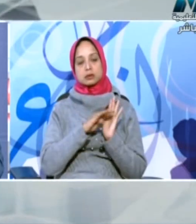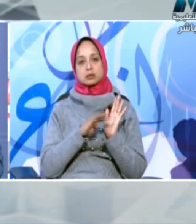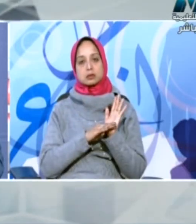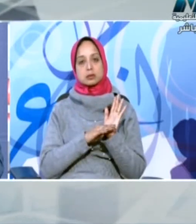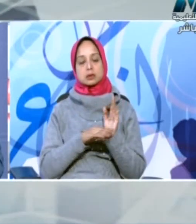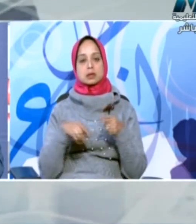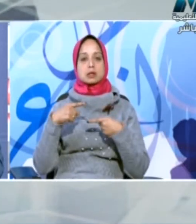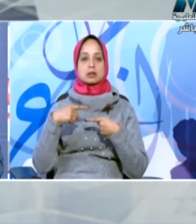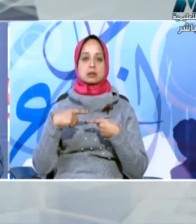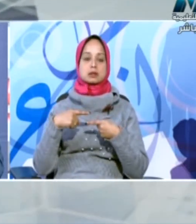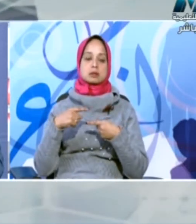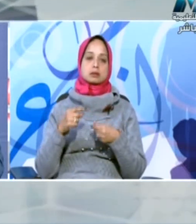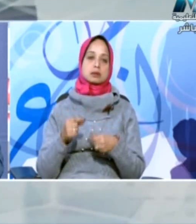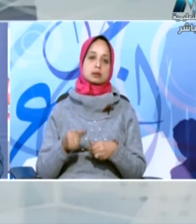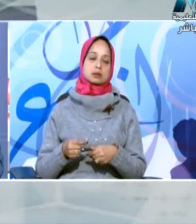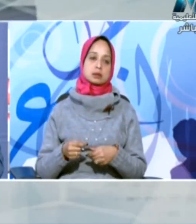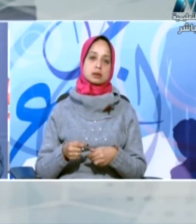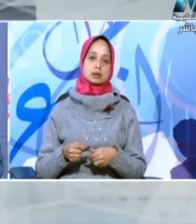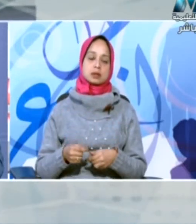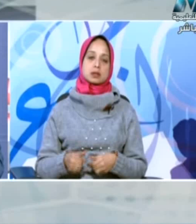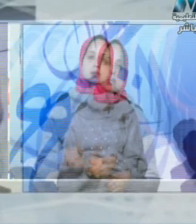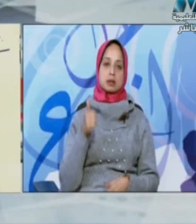تساوي مزايا